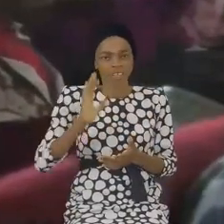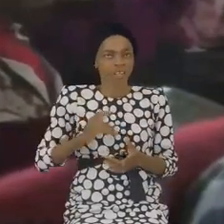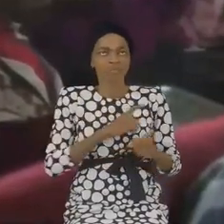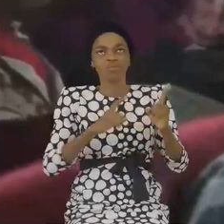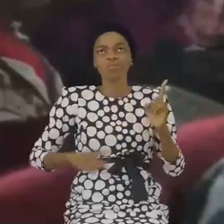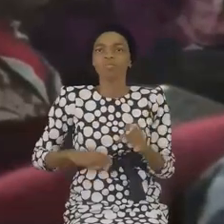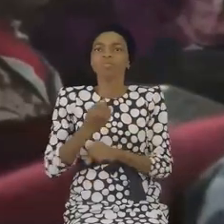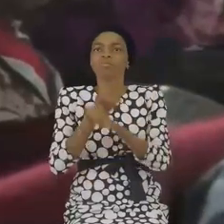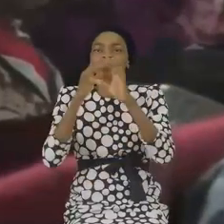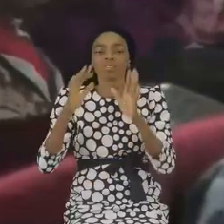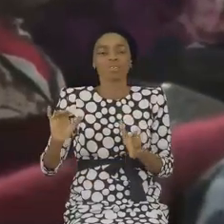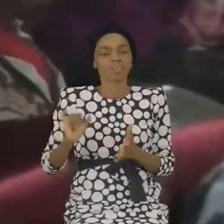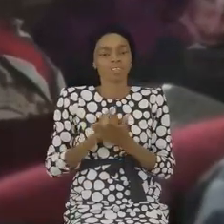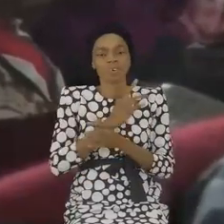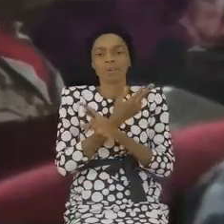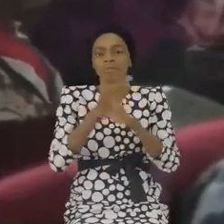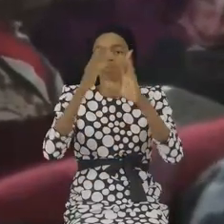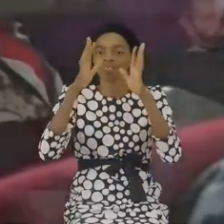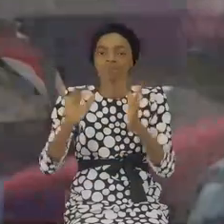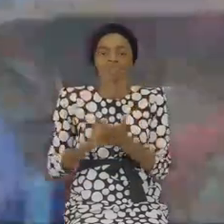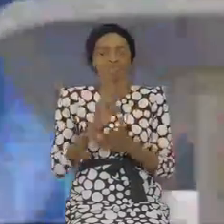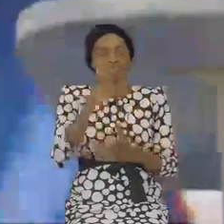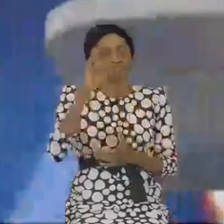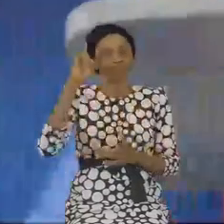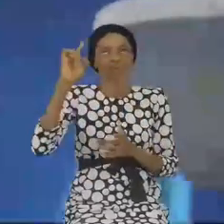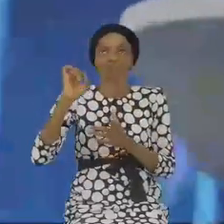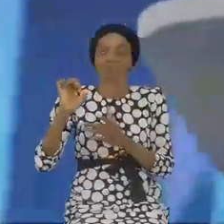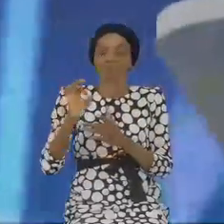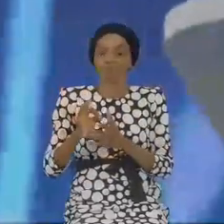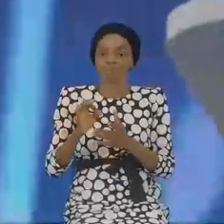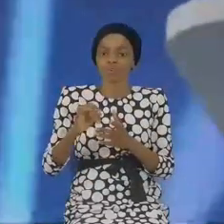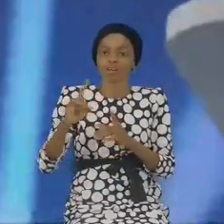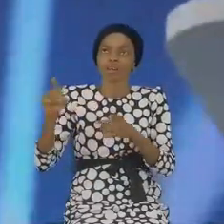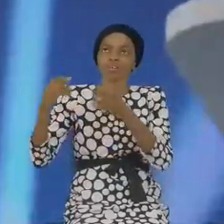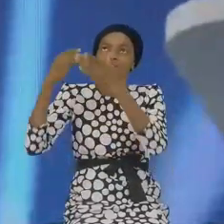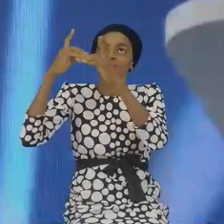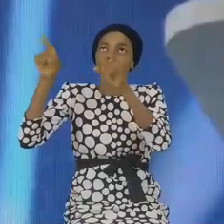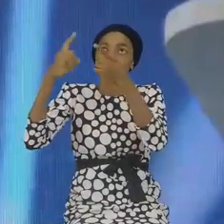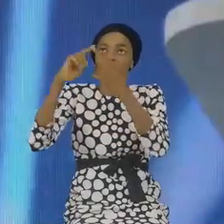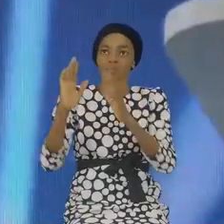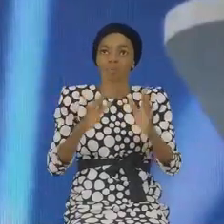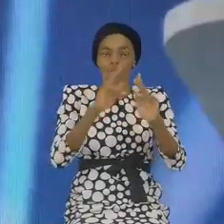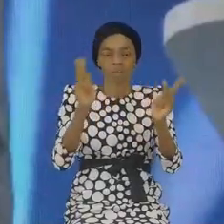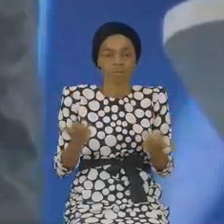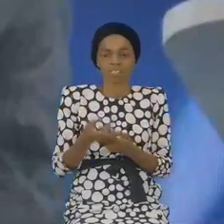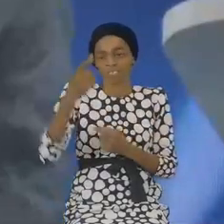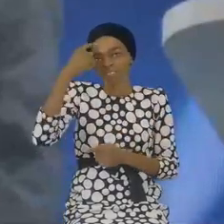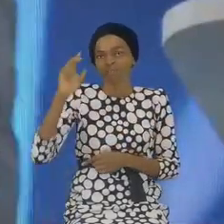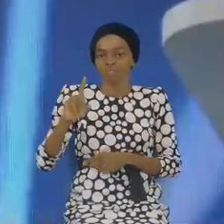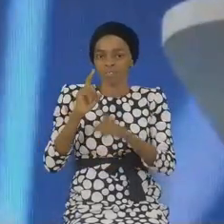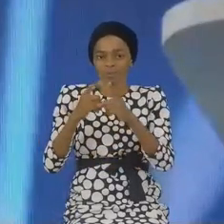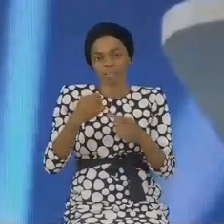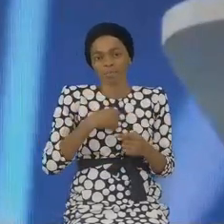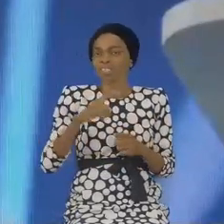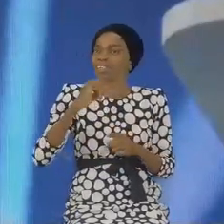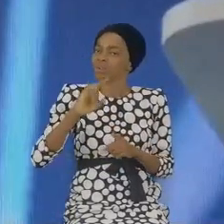notre Rédempteur. C'est celui, notre précurseur, qui allait nous préparer une place pour toi et pour moi. Et dit, quand je vais vous préparer